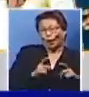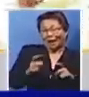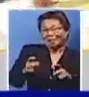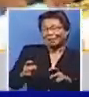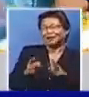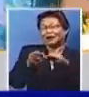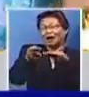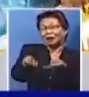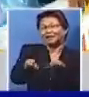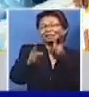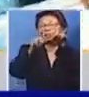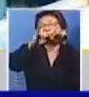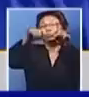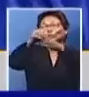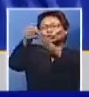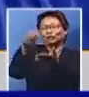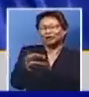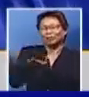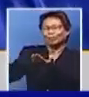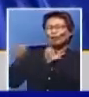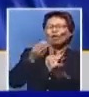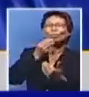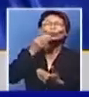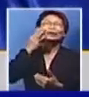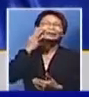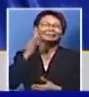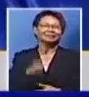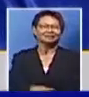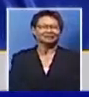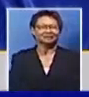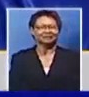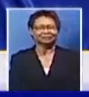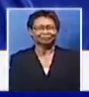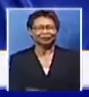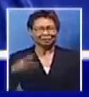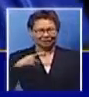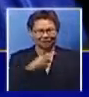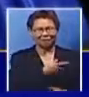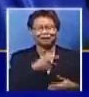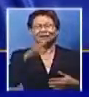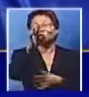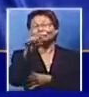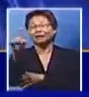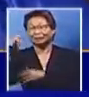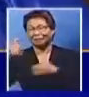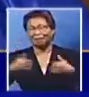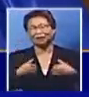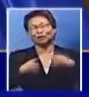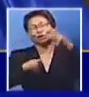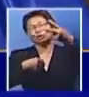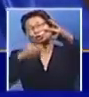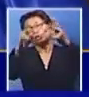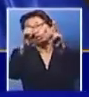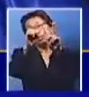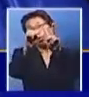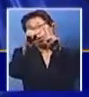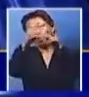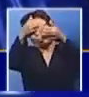sebanyak RM1 juta. Salah satu sebabnya di Lok Hang Selatan ini kita ada 20 perkara